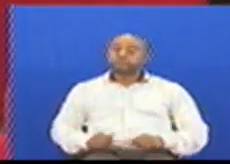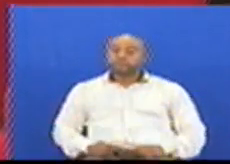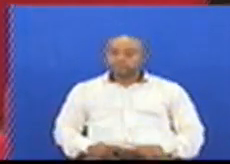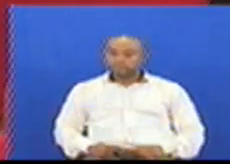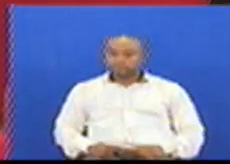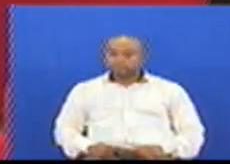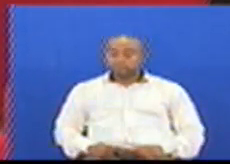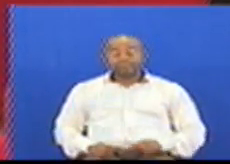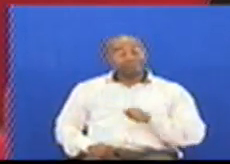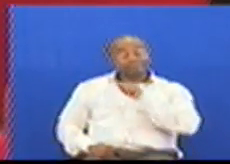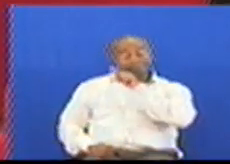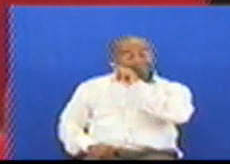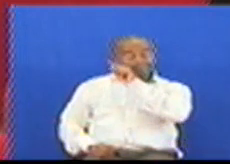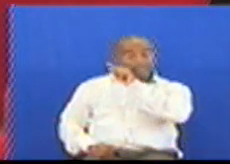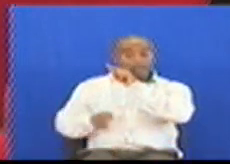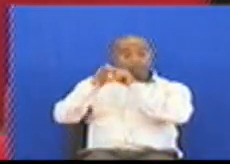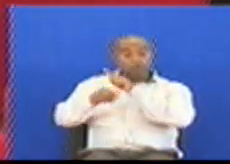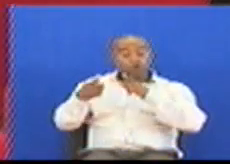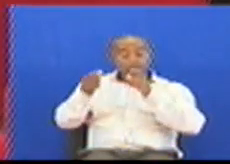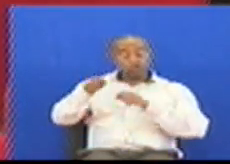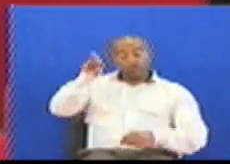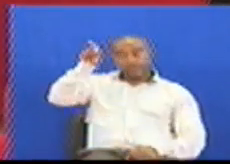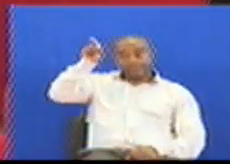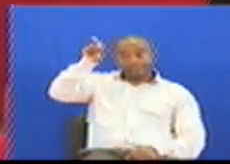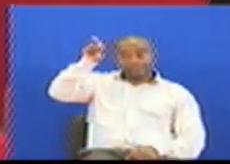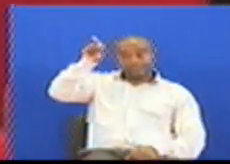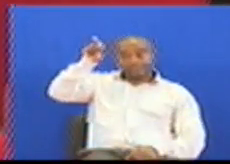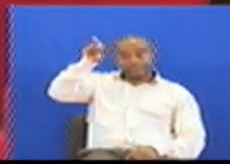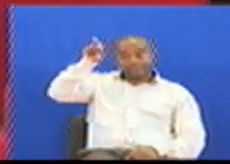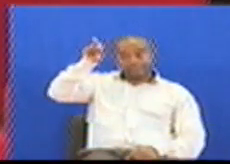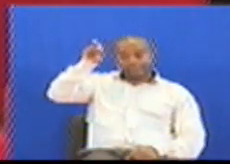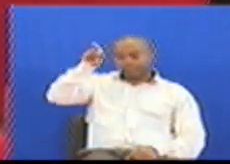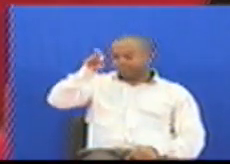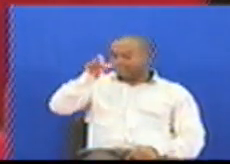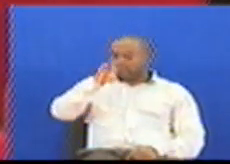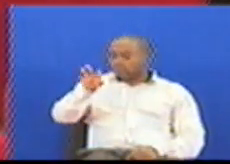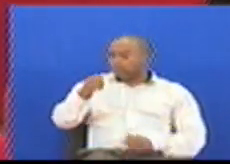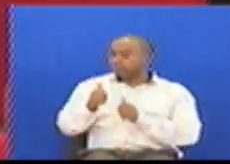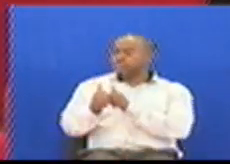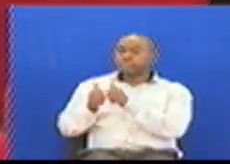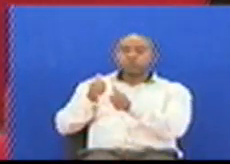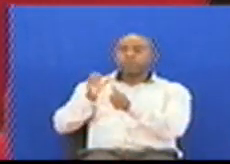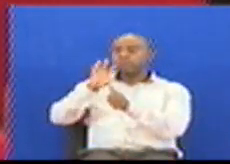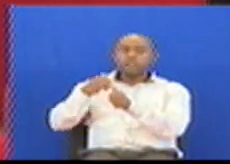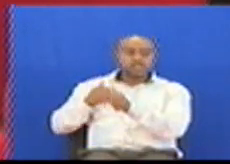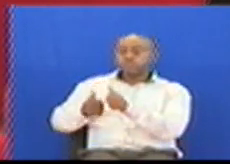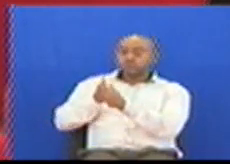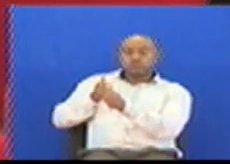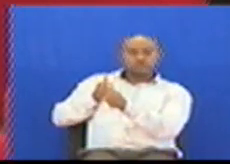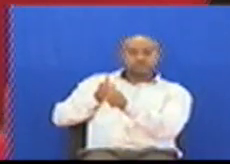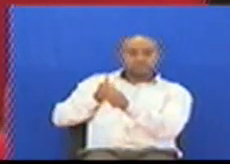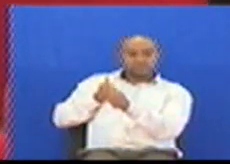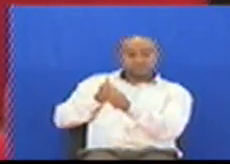Mkoa wa Kigoma ni kati ya mikoa ambayo imekuwa nyuma kwa muda mrefu. Lakini nafurahi